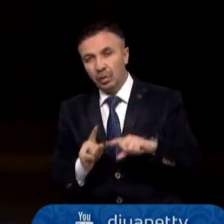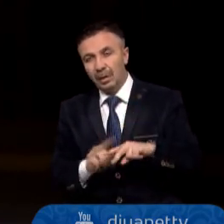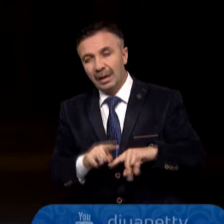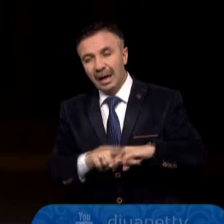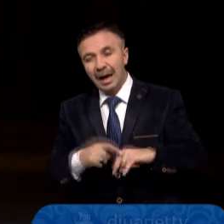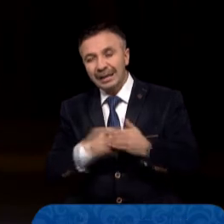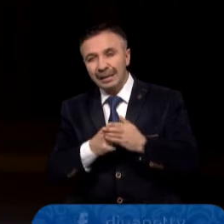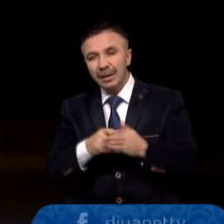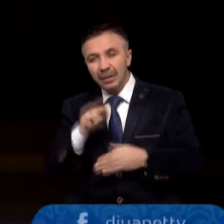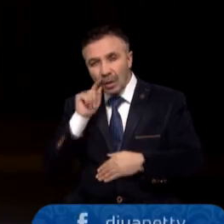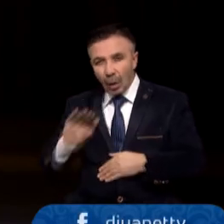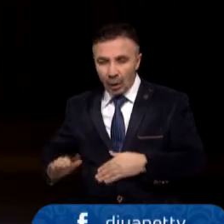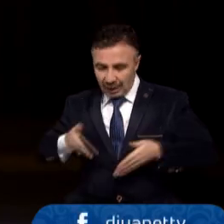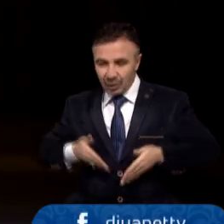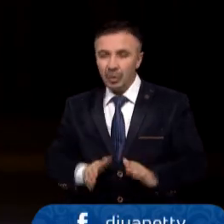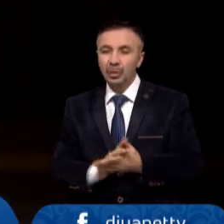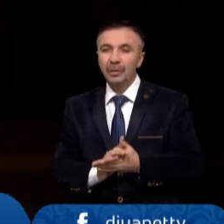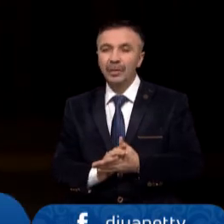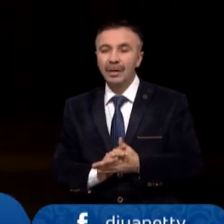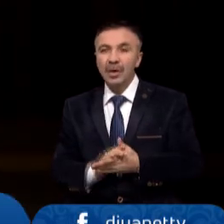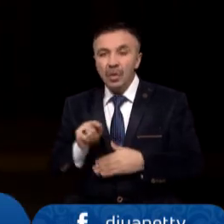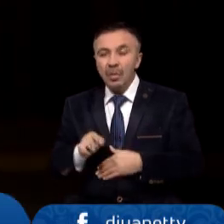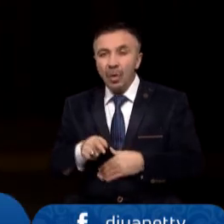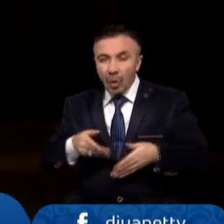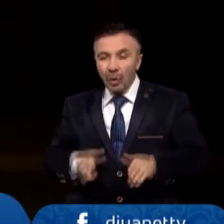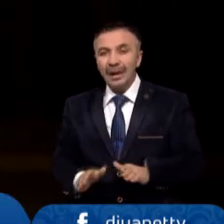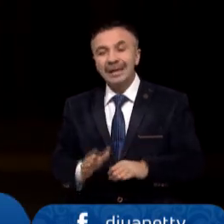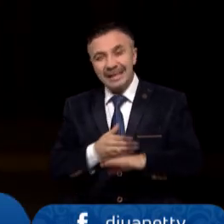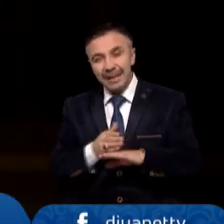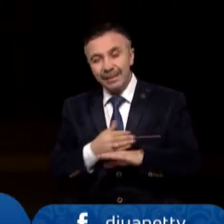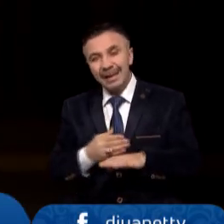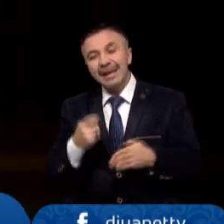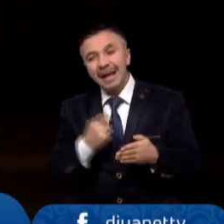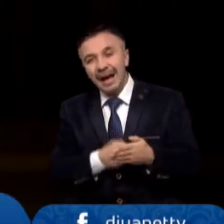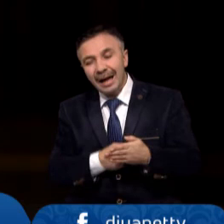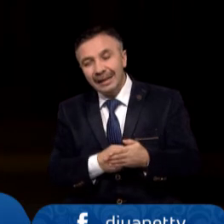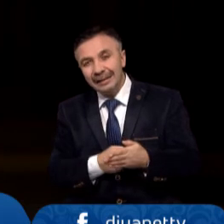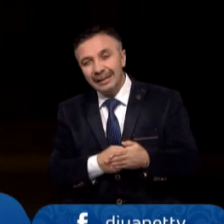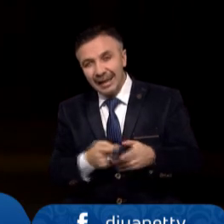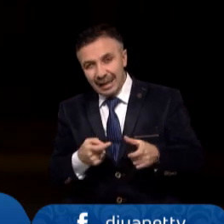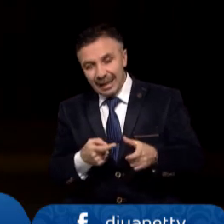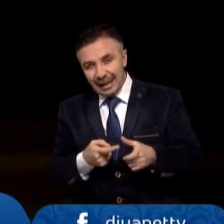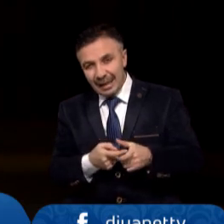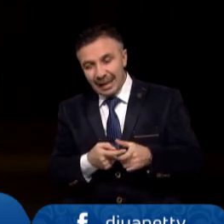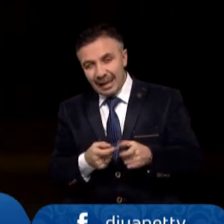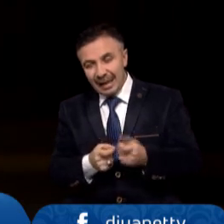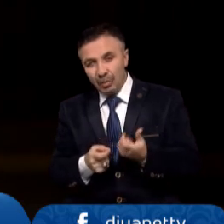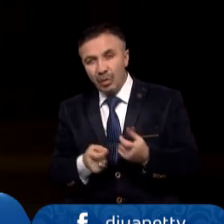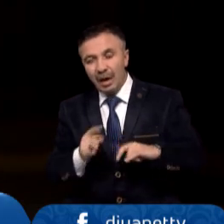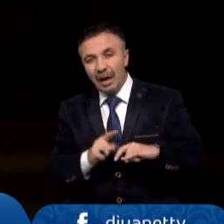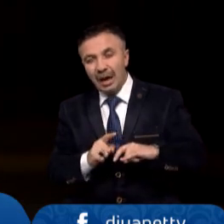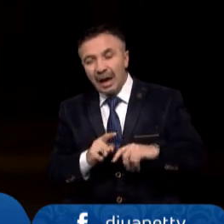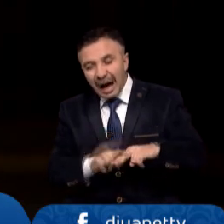oldu ya Abdullah adındaki oğullarından dolayı Hazreti Osman'a Ebu Abdullah